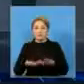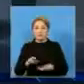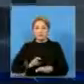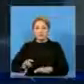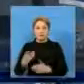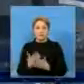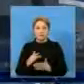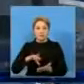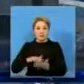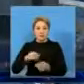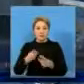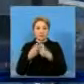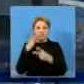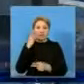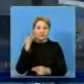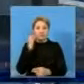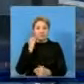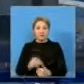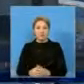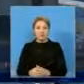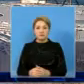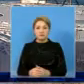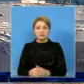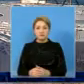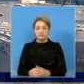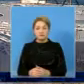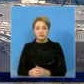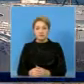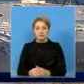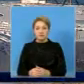вслед за городами Нур-Султан и Алматы. Николай Сырбов, Армандус Магомбетов, телеканал Актобе.